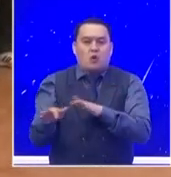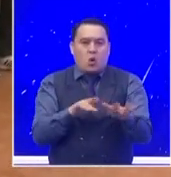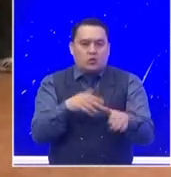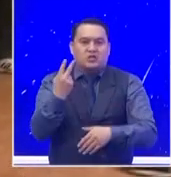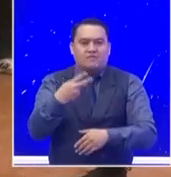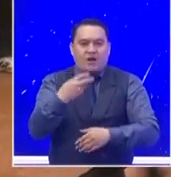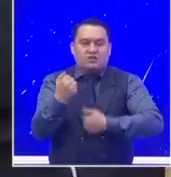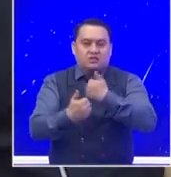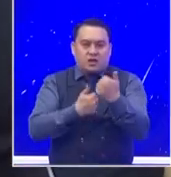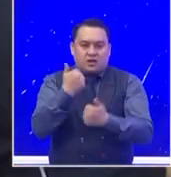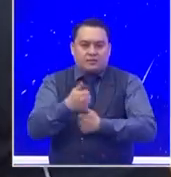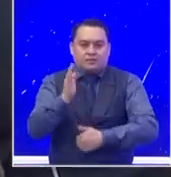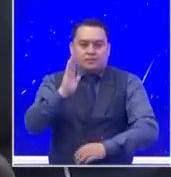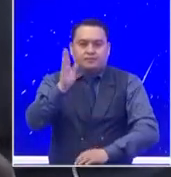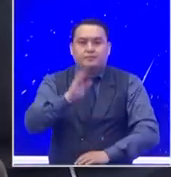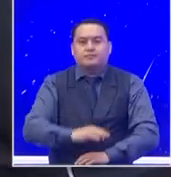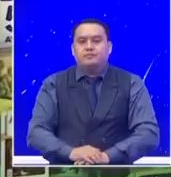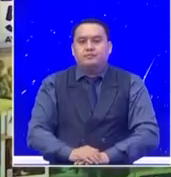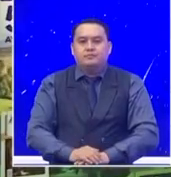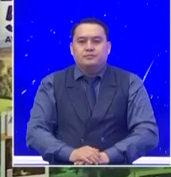20 стартов по разным видам спорта.